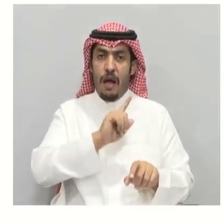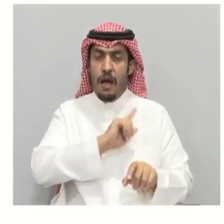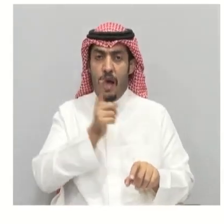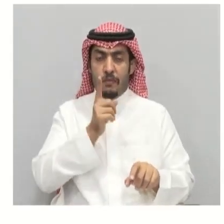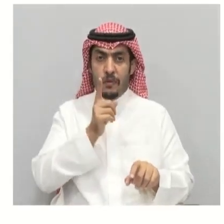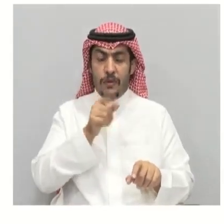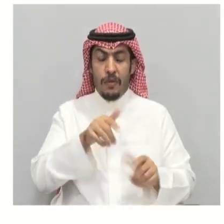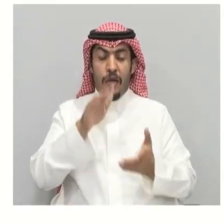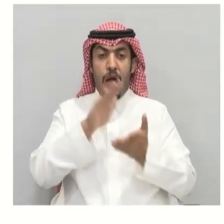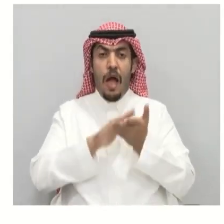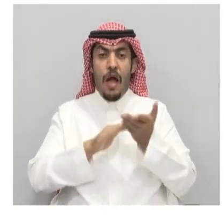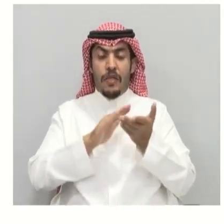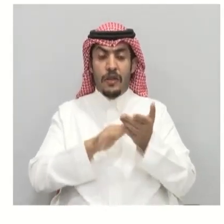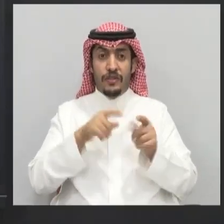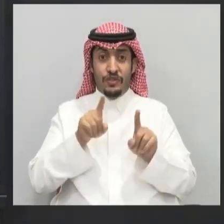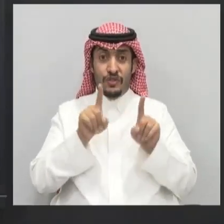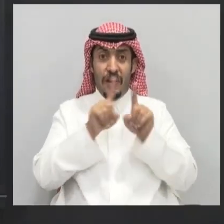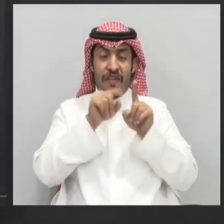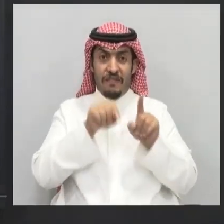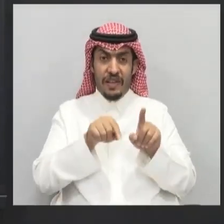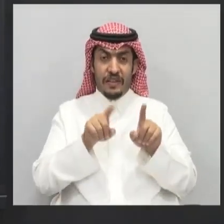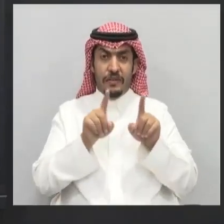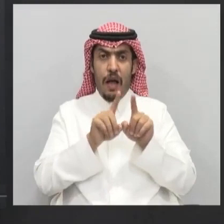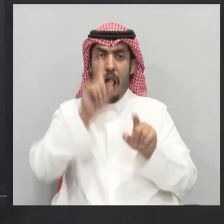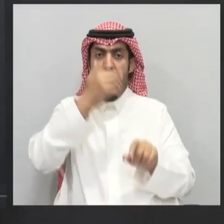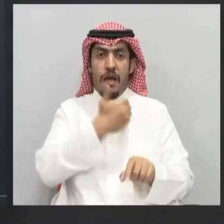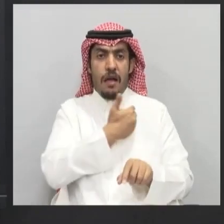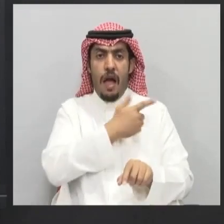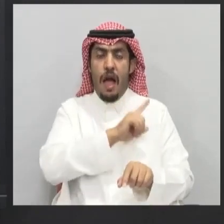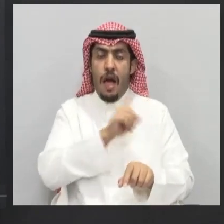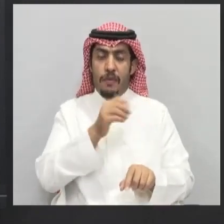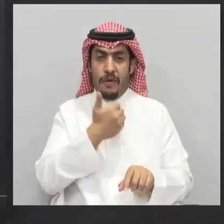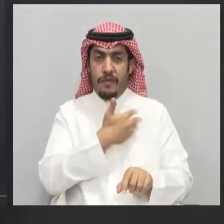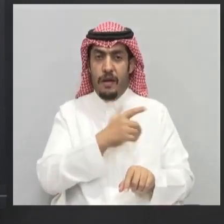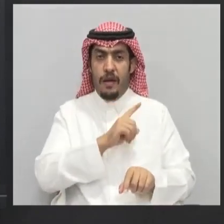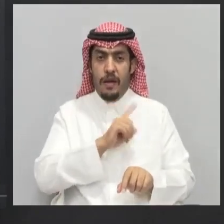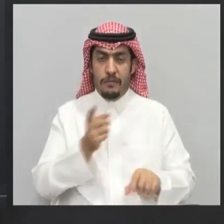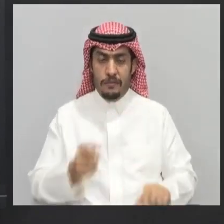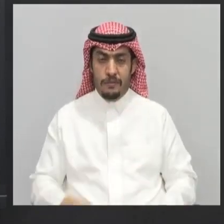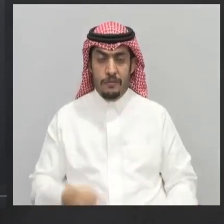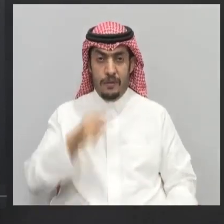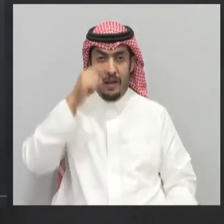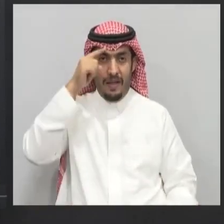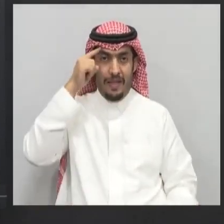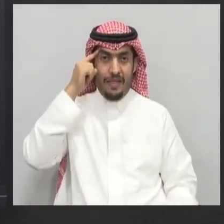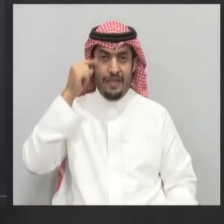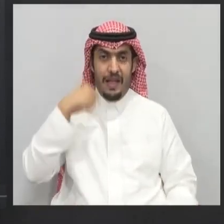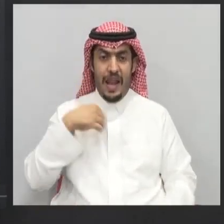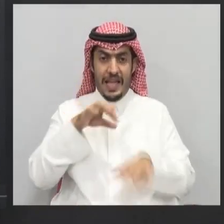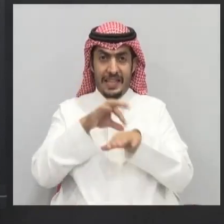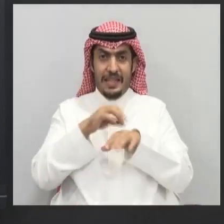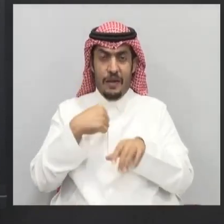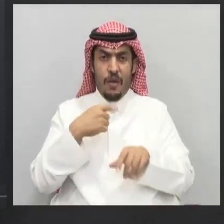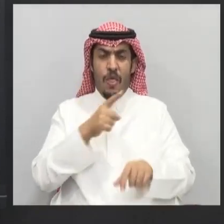وهذه مساله خطيره جدا الشرك لا يغفره الله جل وعلا اذا راينا في حال الانسان